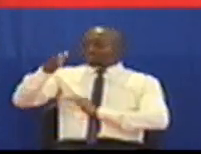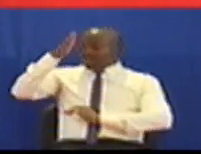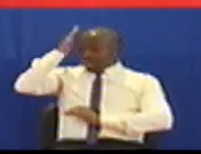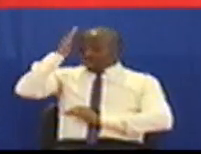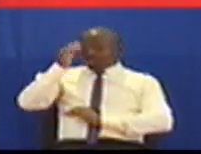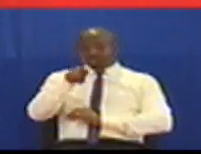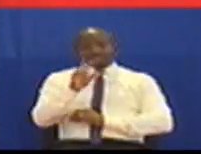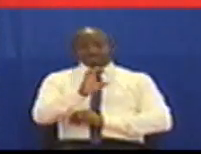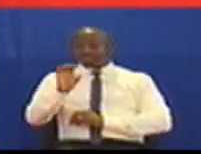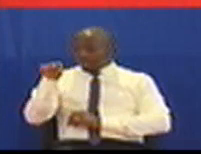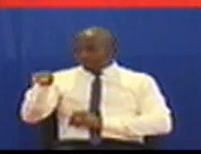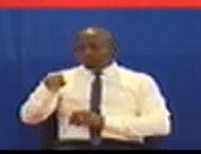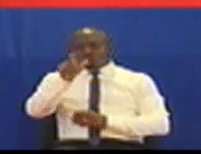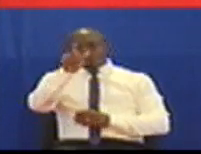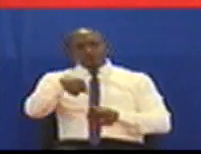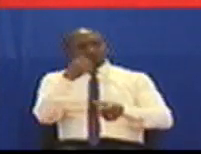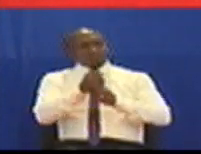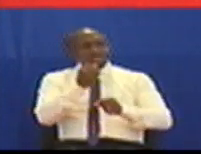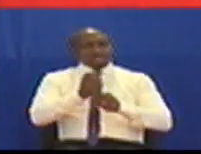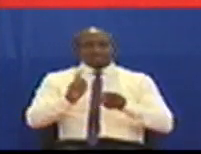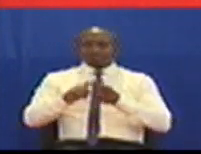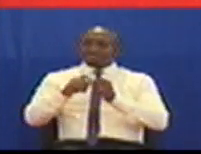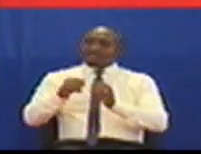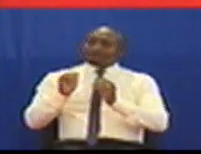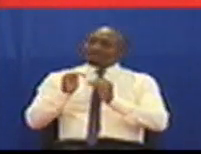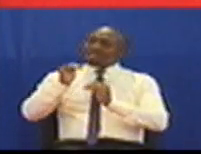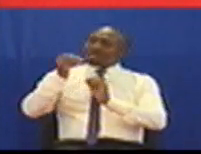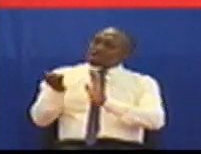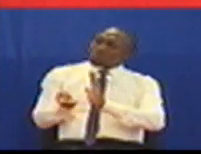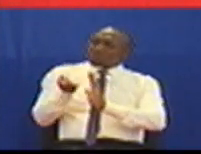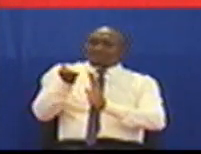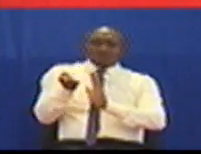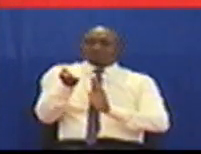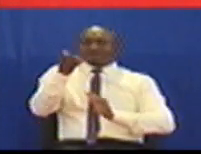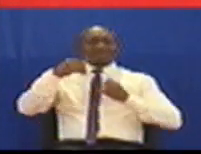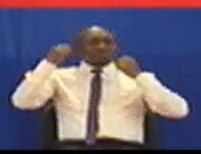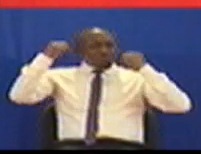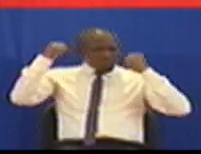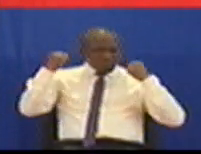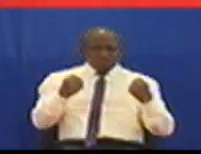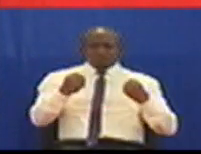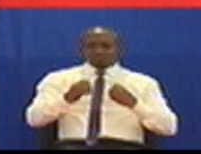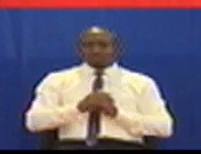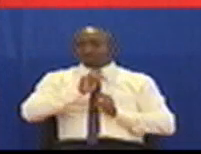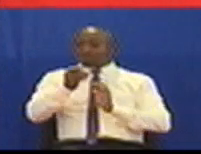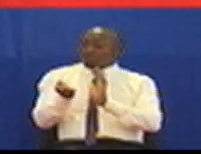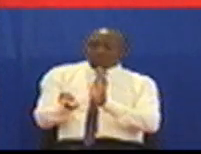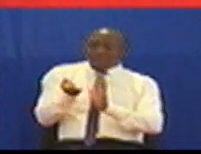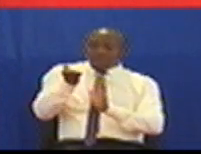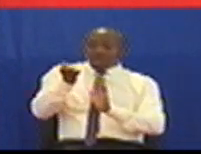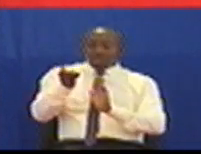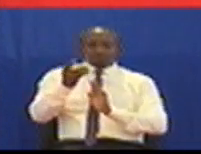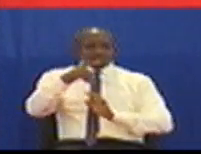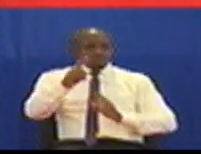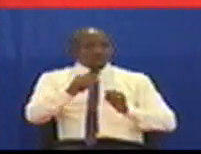Mapinduzi. Wafanyakazi kupanda madaraja sasa hivi ni kazi. Wakipanda madaraja kuwarekebishia mishahara ni